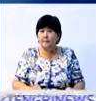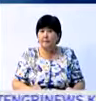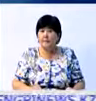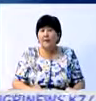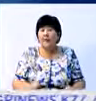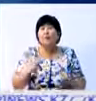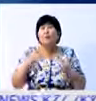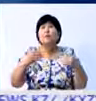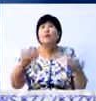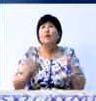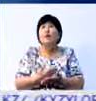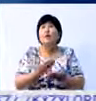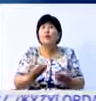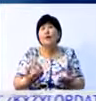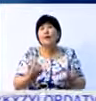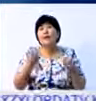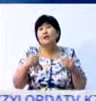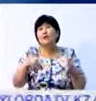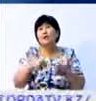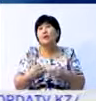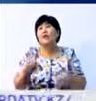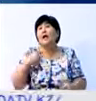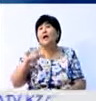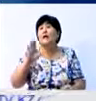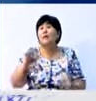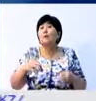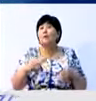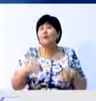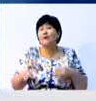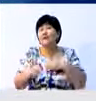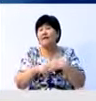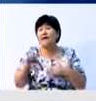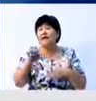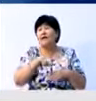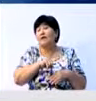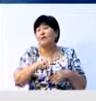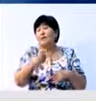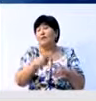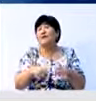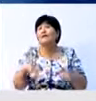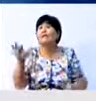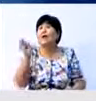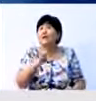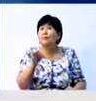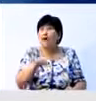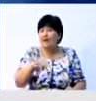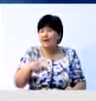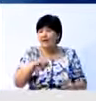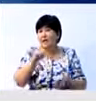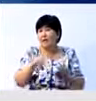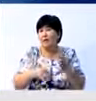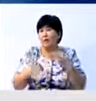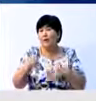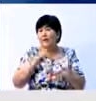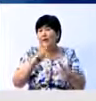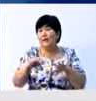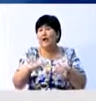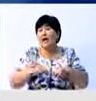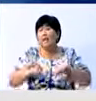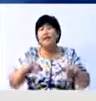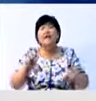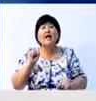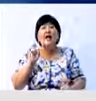В прямом эфире новости. День города кызылординцы будут праздновать с конца сентября и всю первую половину октября. Этот вопрос был обсужден на заседании аппарата